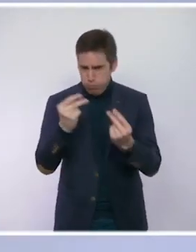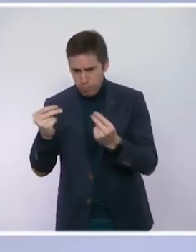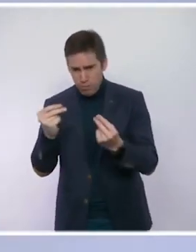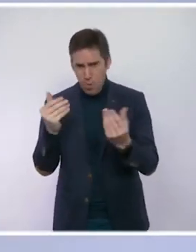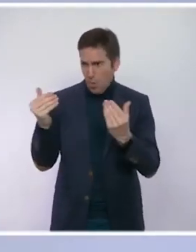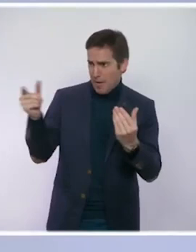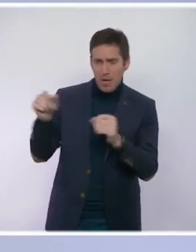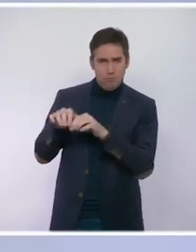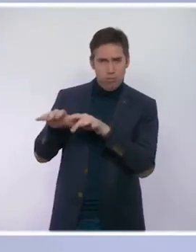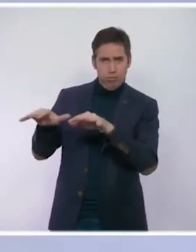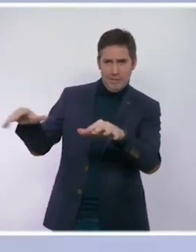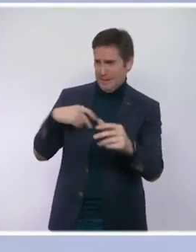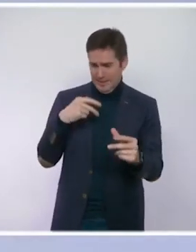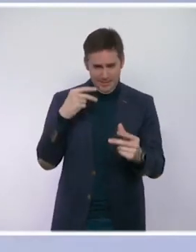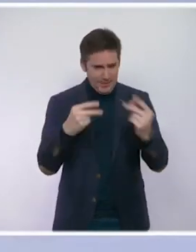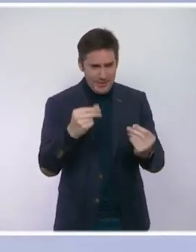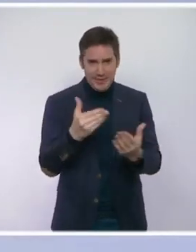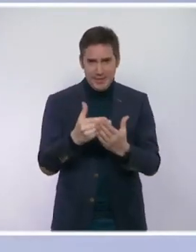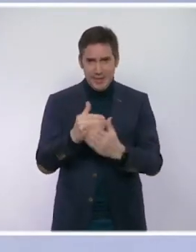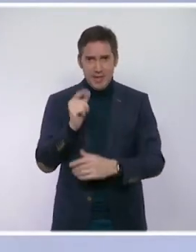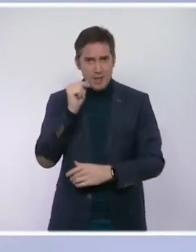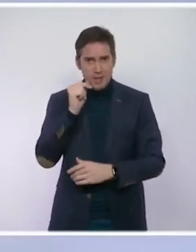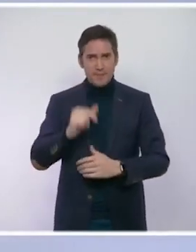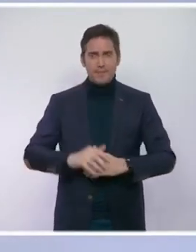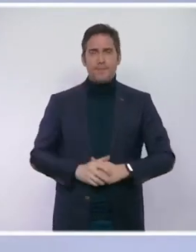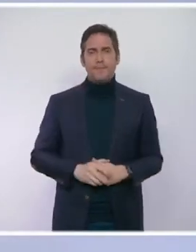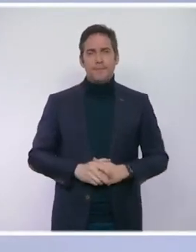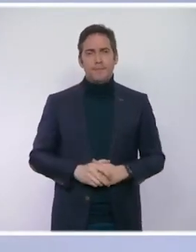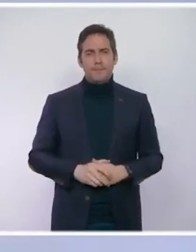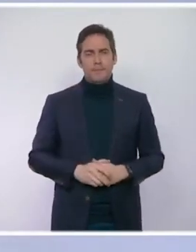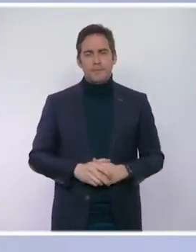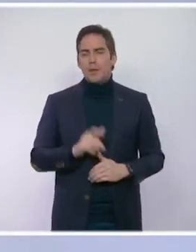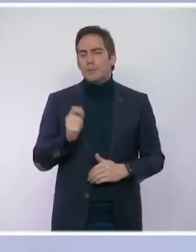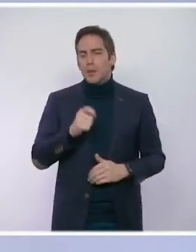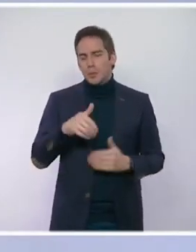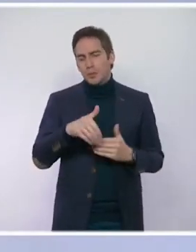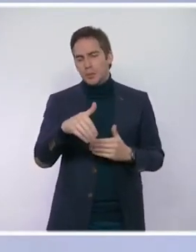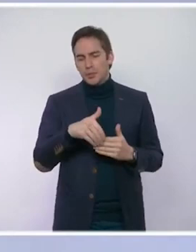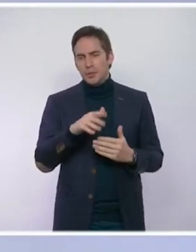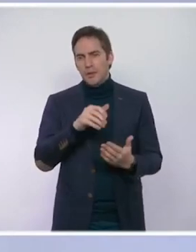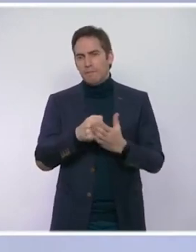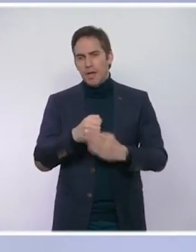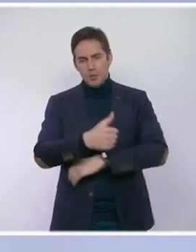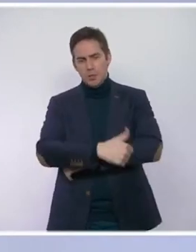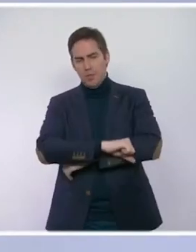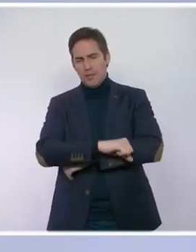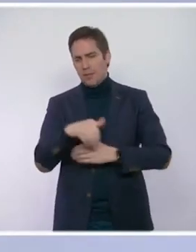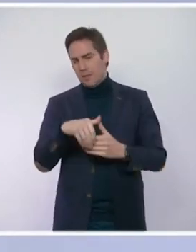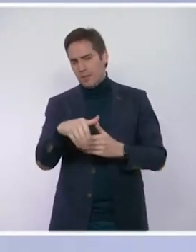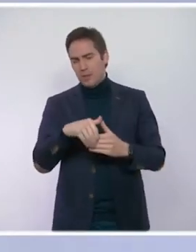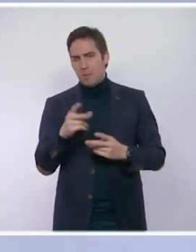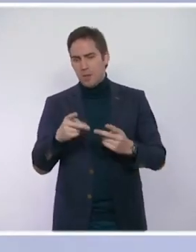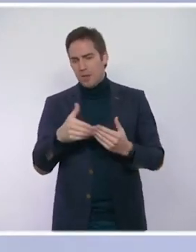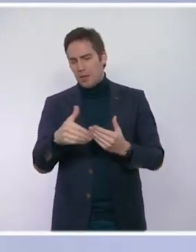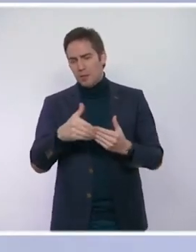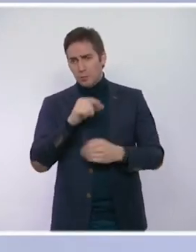vaccin. Des décisions pourront être prises d'ici à la fin de la semaine, dans les prochains